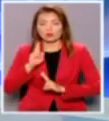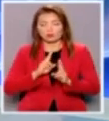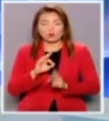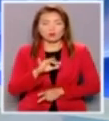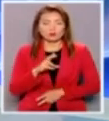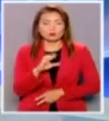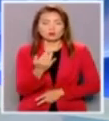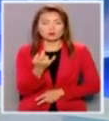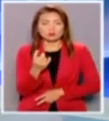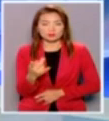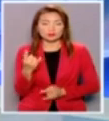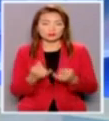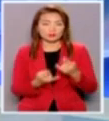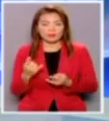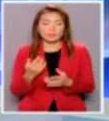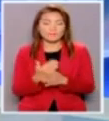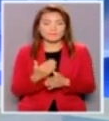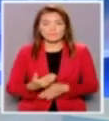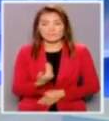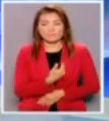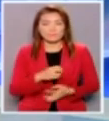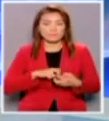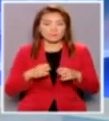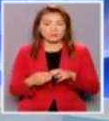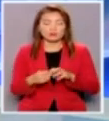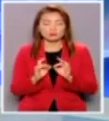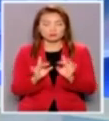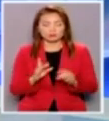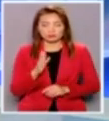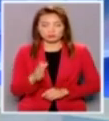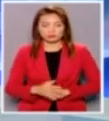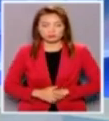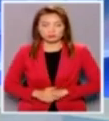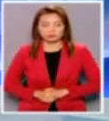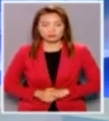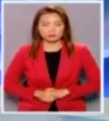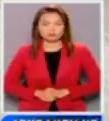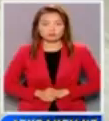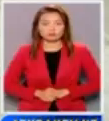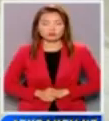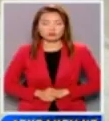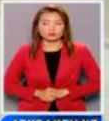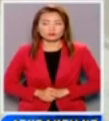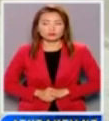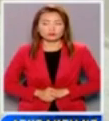Ұлболсын Өтемісова телеарнадан көмек сұрады. Мәселеге әріптесім Жұлдыз Қайратқызы үңіліп көрді.